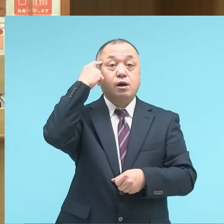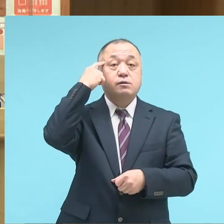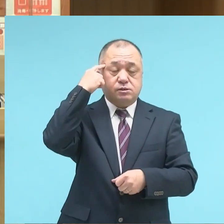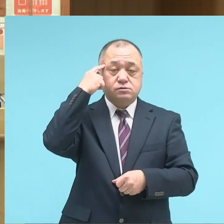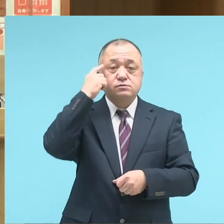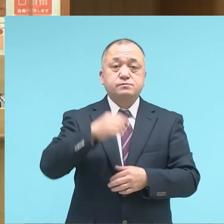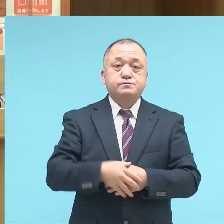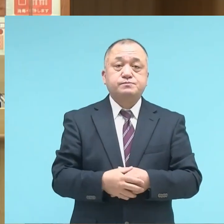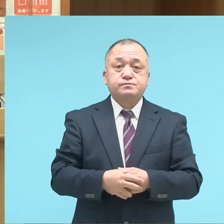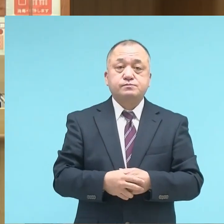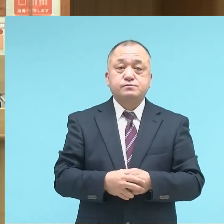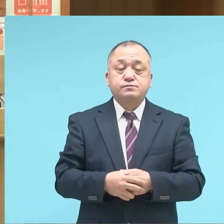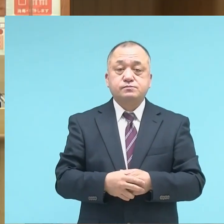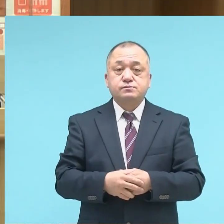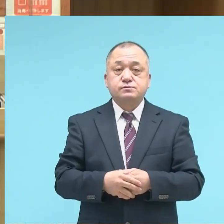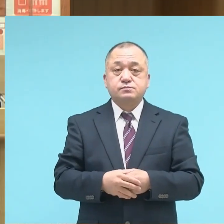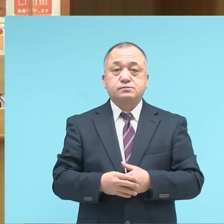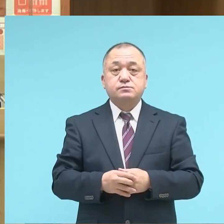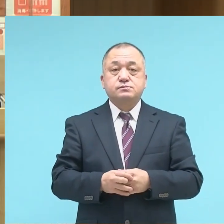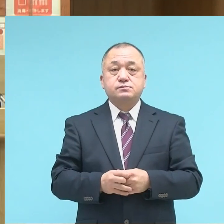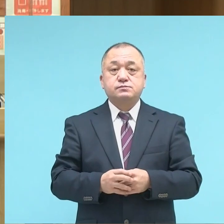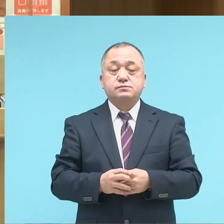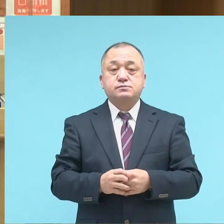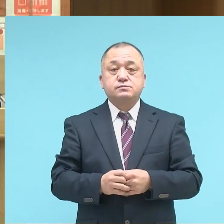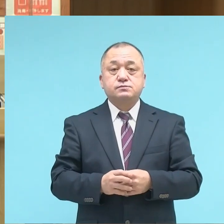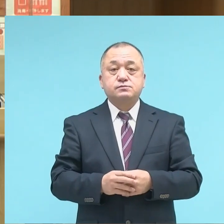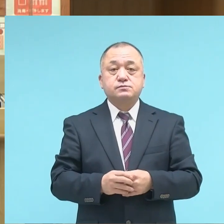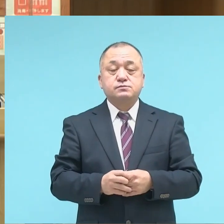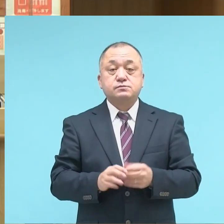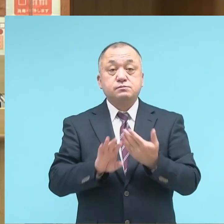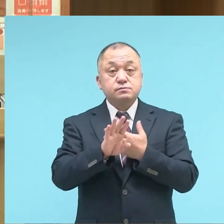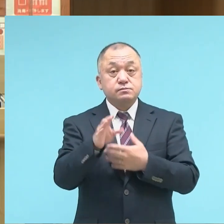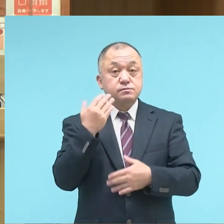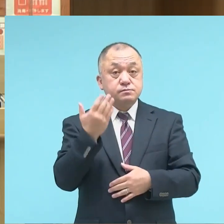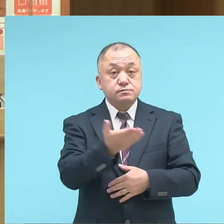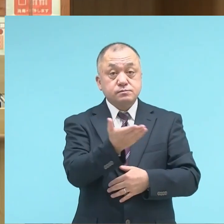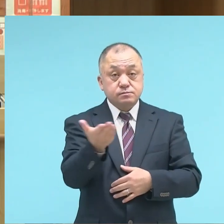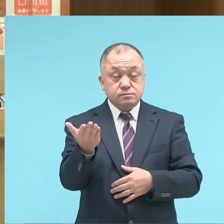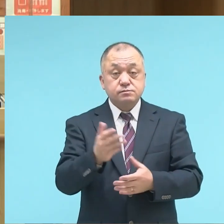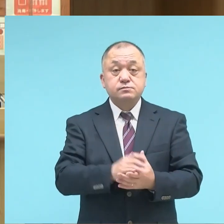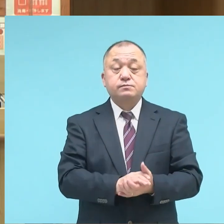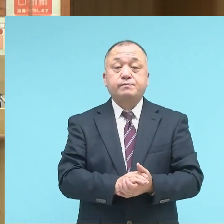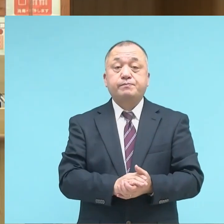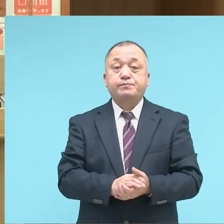まずコロナ関係よろしいでしょうか。まだございますか。はい、では